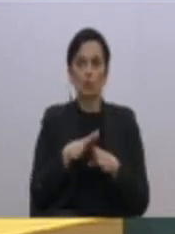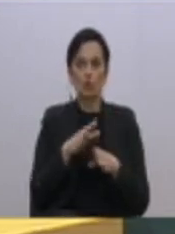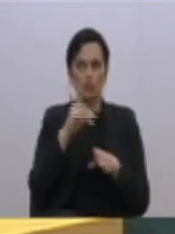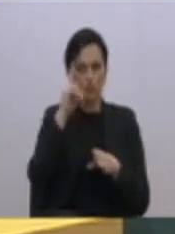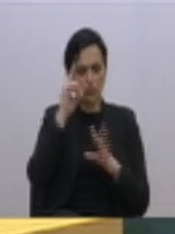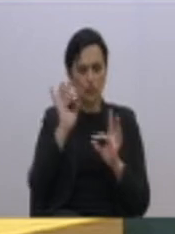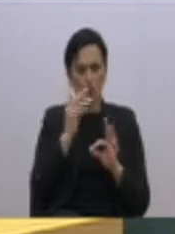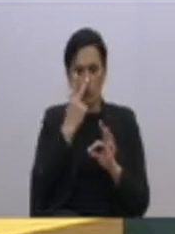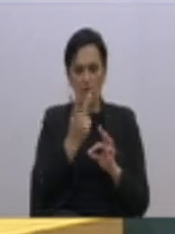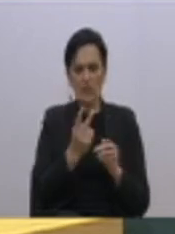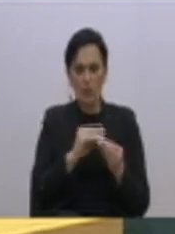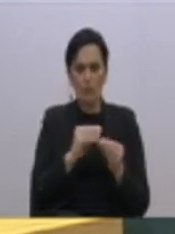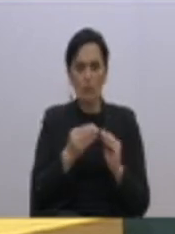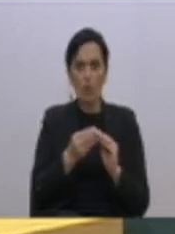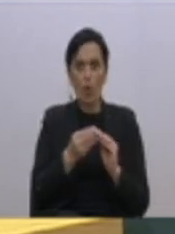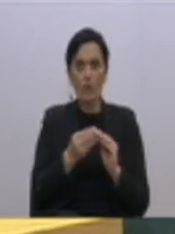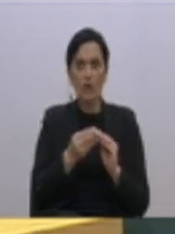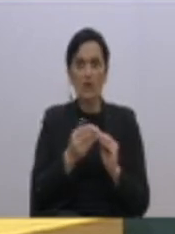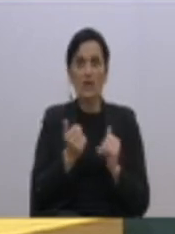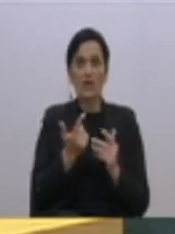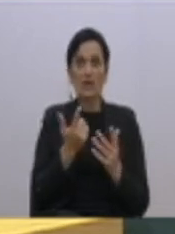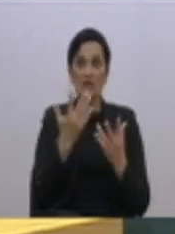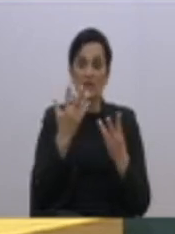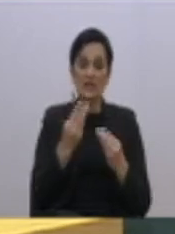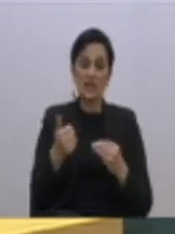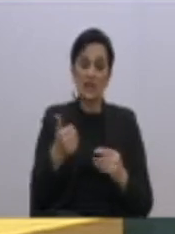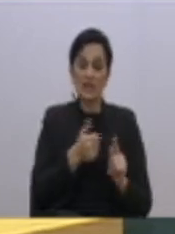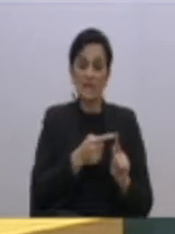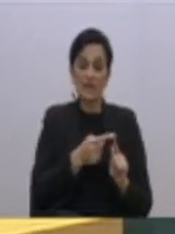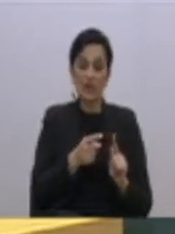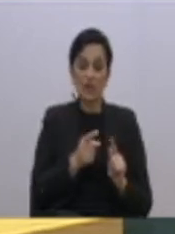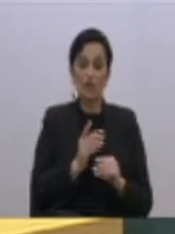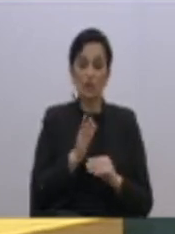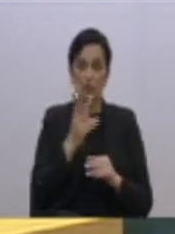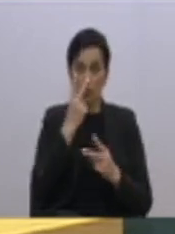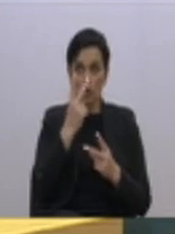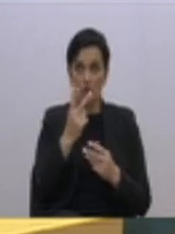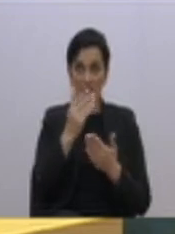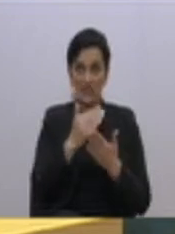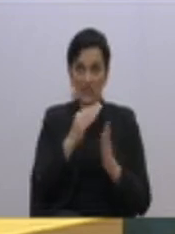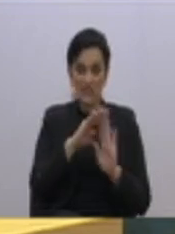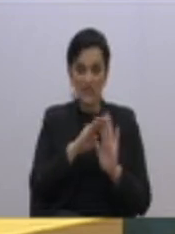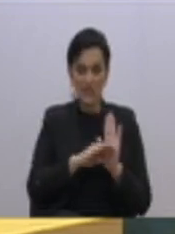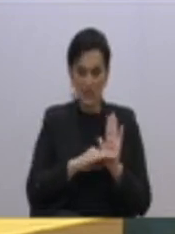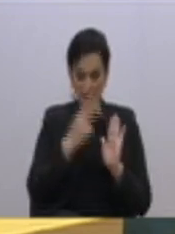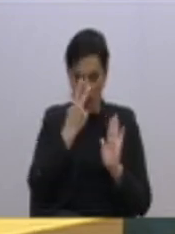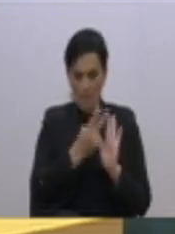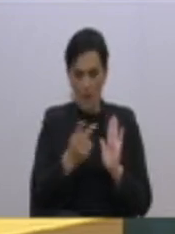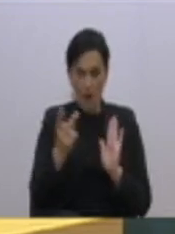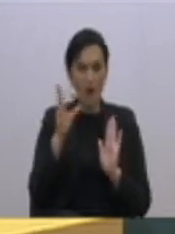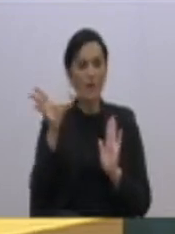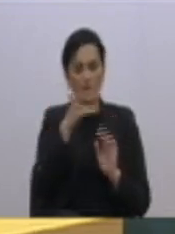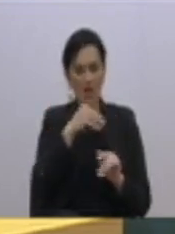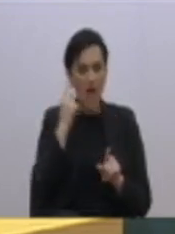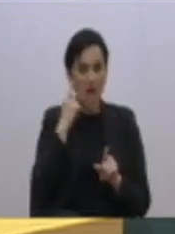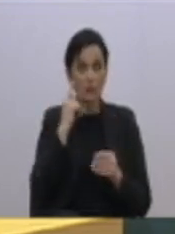ხედავს იმ პრობლემებს, რომელიც რამოდენიმე აბიცი დღის თუ კვირის მისულმა შეამჩნია სისტემაში. და ყველას ისმის, რომ ეს პრობლემები